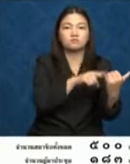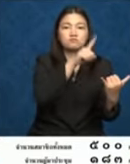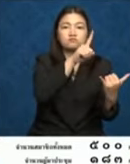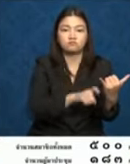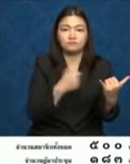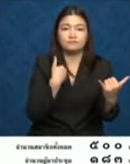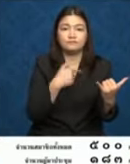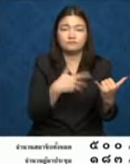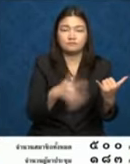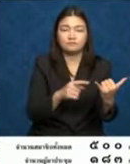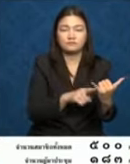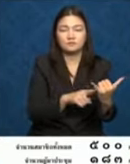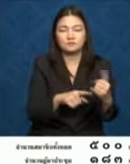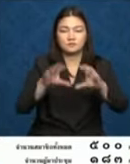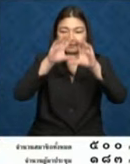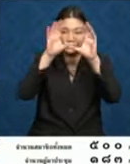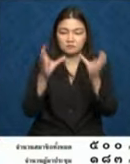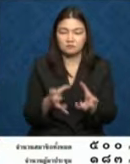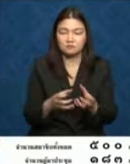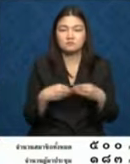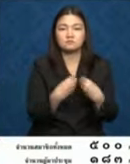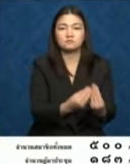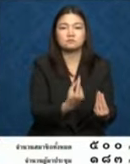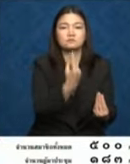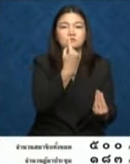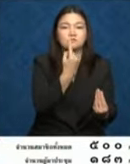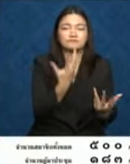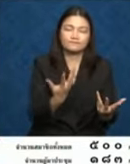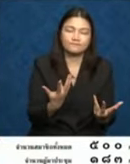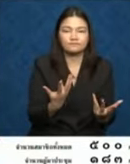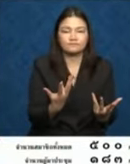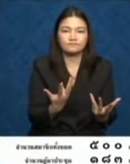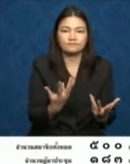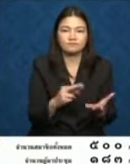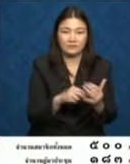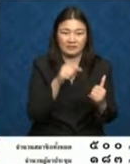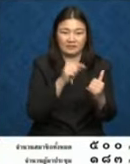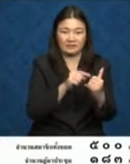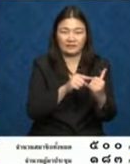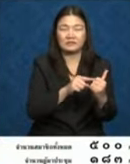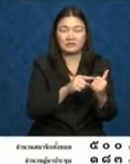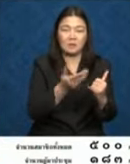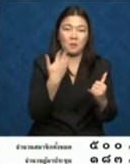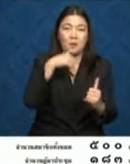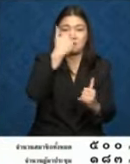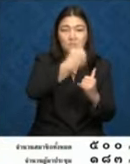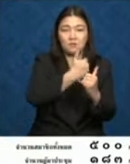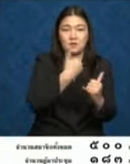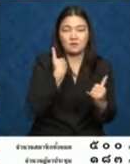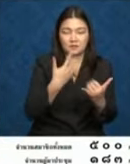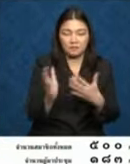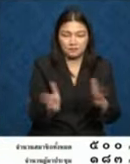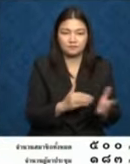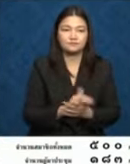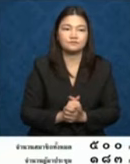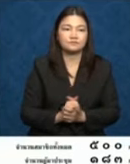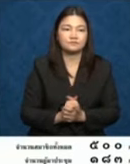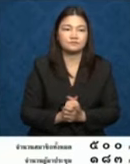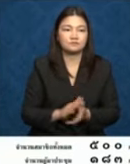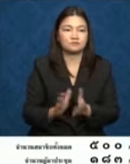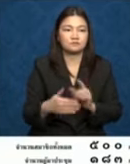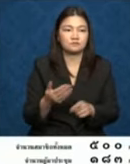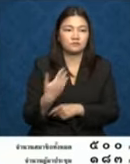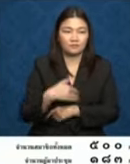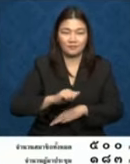ายไปครับก็ได้แต่พวงหรีดแล้วก็จบไปนะครับสำหรับกำนันผู้ใหญ่บ้านท่านนี้นะครับและอีกขอสไลด์ถัดไปครับนี่ก็อีกท่านนึ